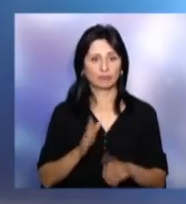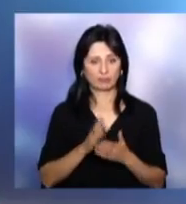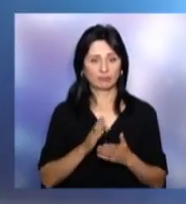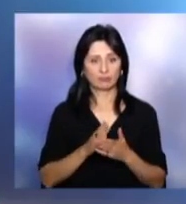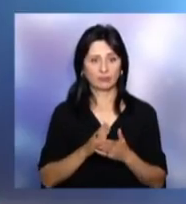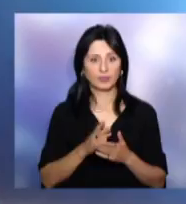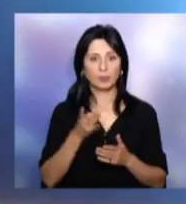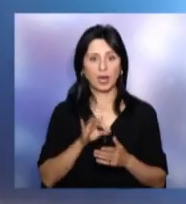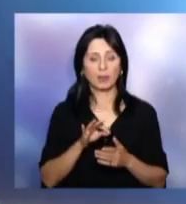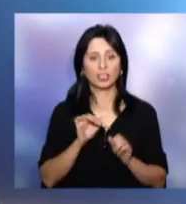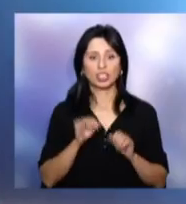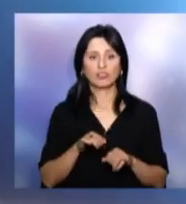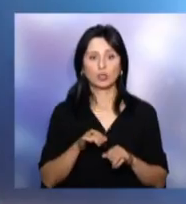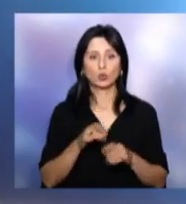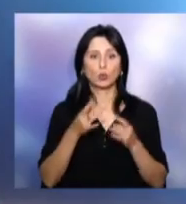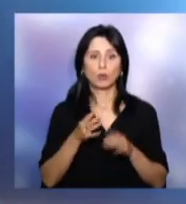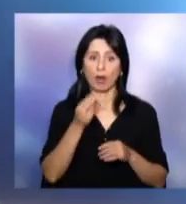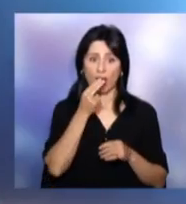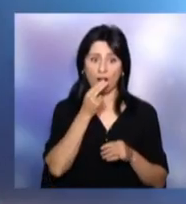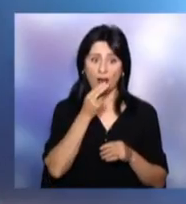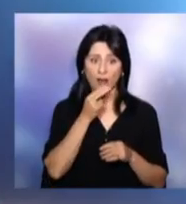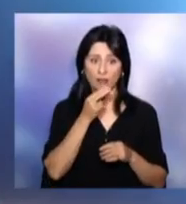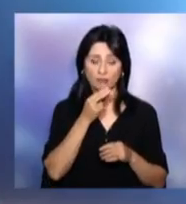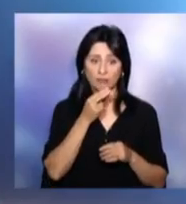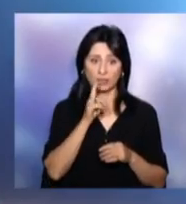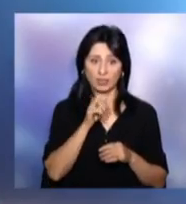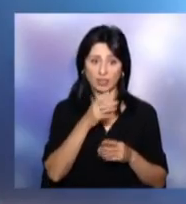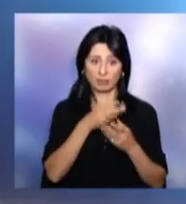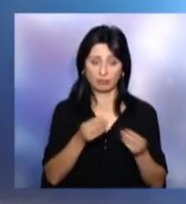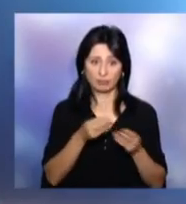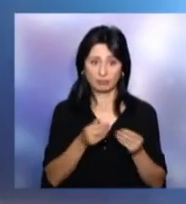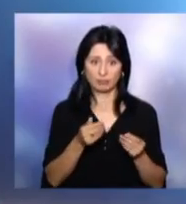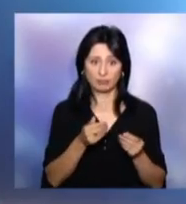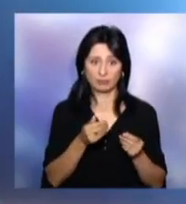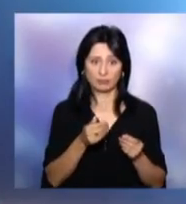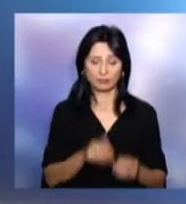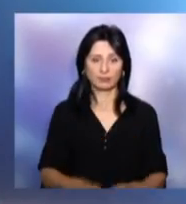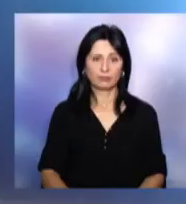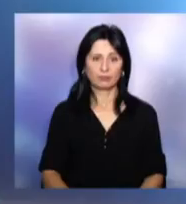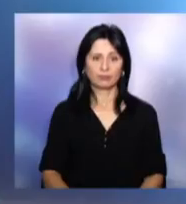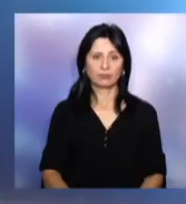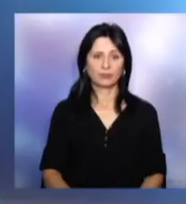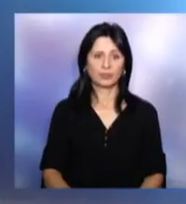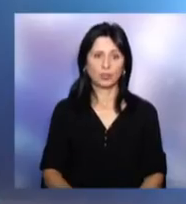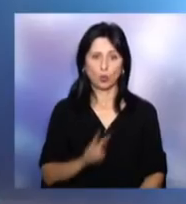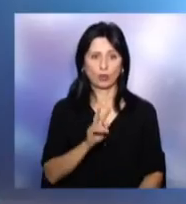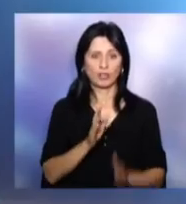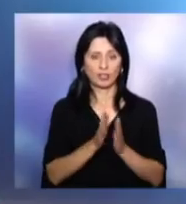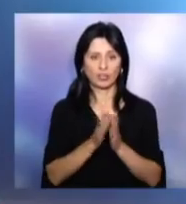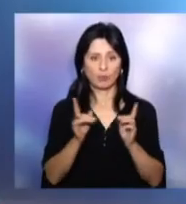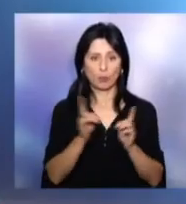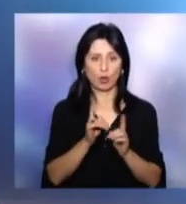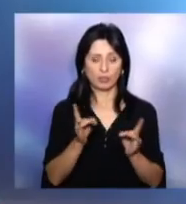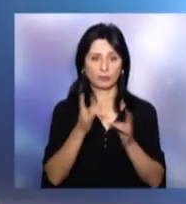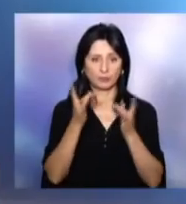სახით, მაგრამ შეიძლება უბრალოდ საკვებმა აწყინოს ადამიანმა, ანუ კვებითი ტოქსიკო ინფექციას რო ეძახით. ამიტომ ორივეს გთხოვთ,